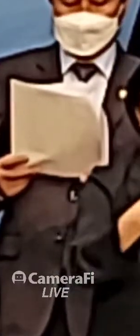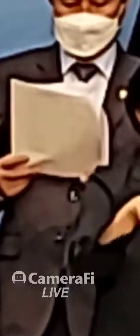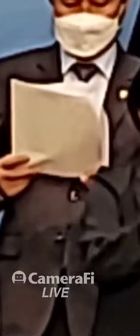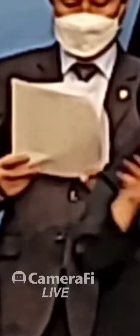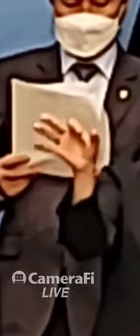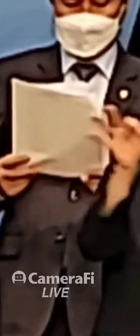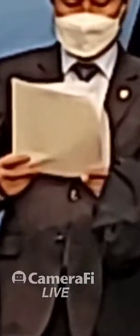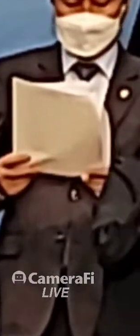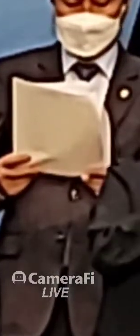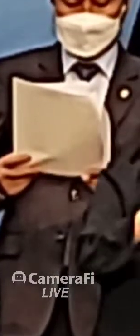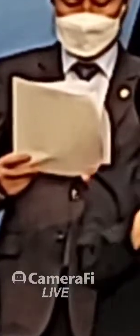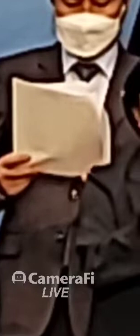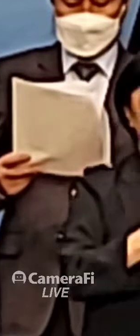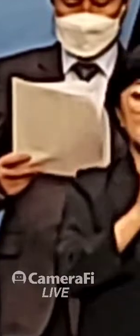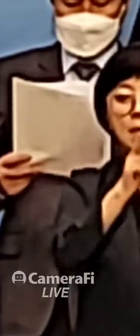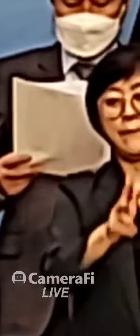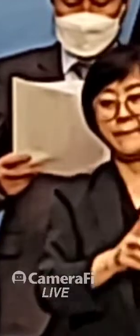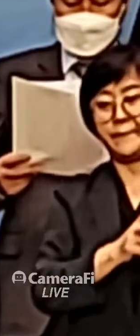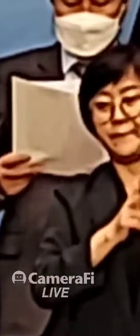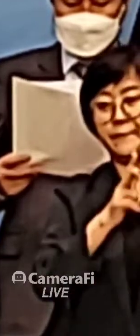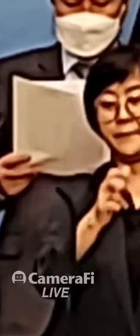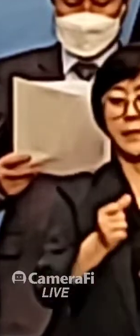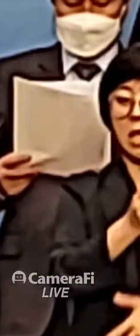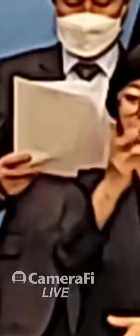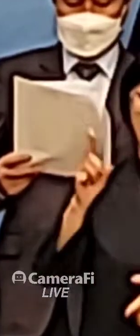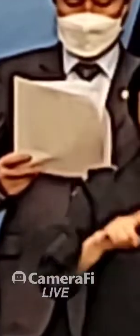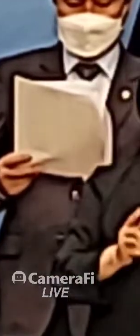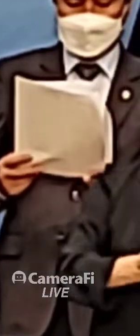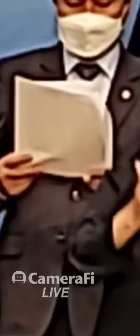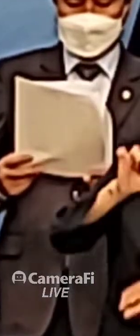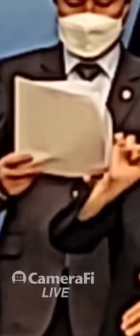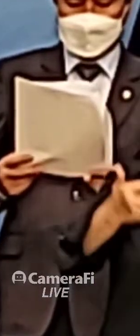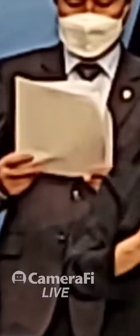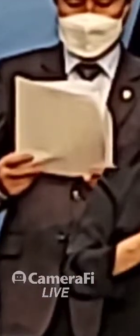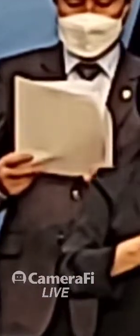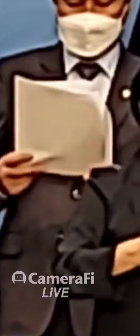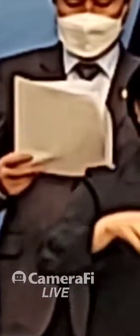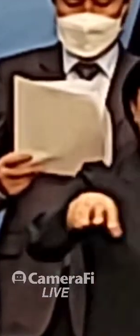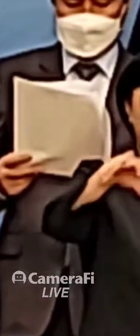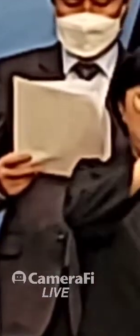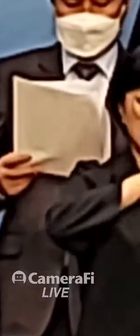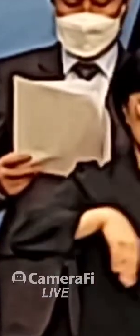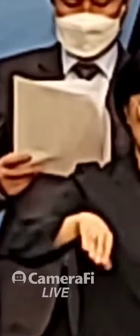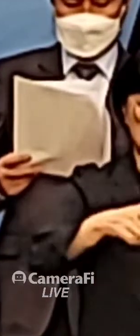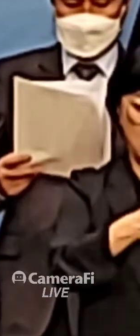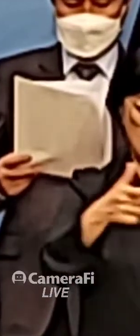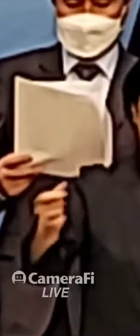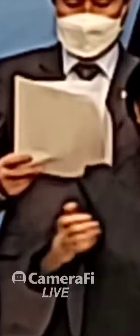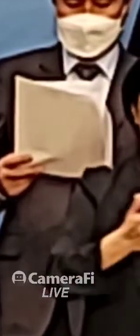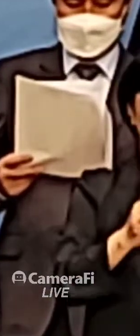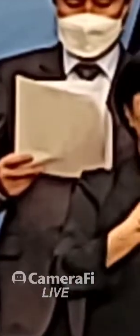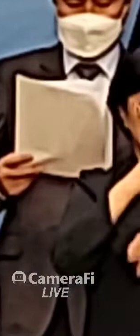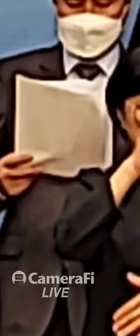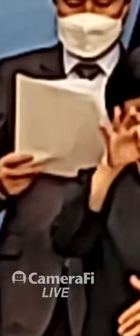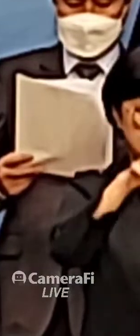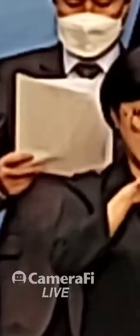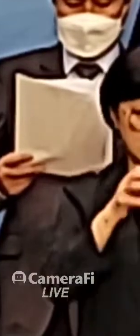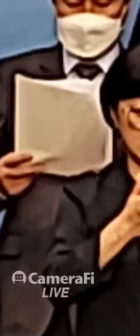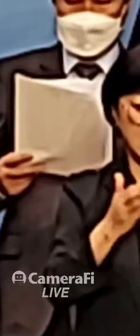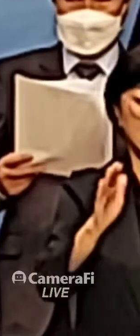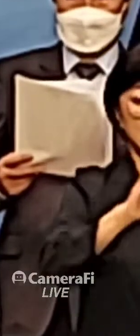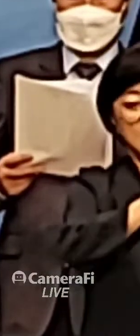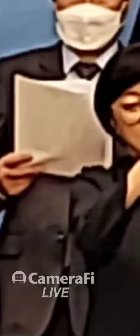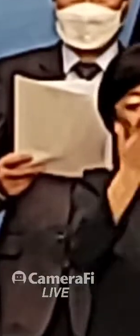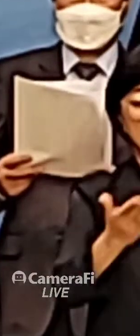전략적으로 추진해야 할 다양한 사업과 18개 시군을 고르게 발전시킬 수 있는 예산 확보가 용이해져 강원의 변화와